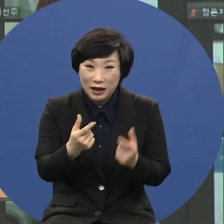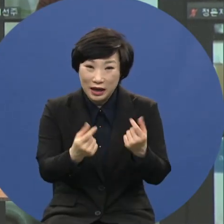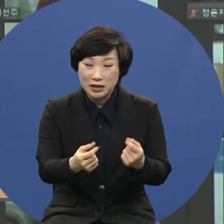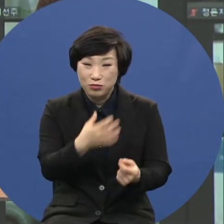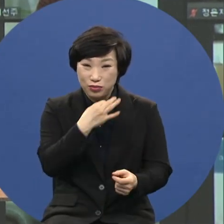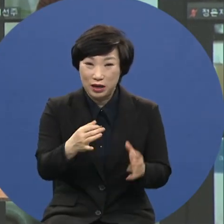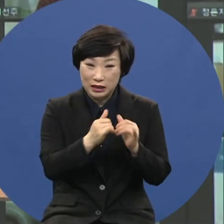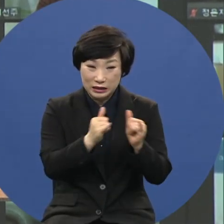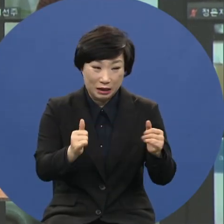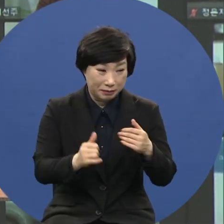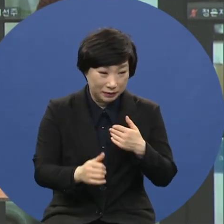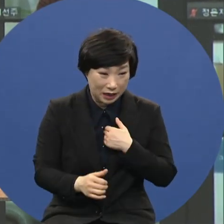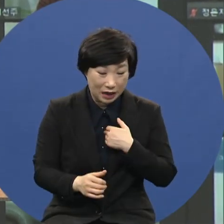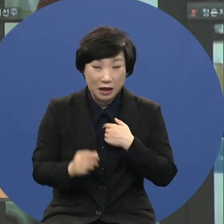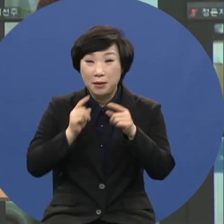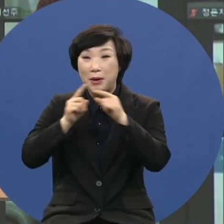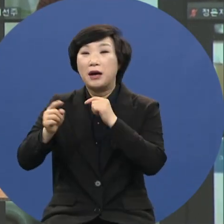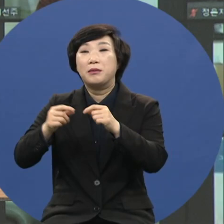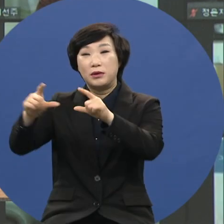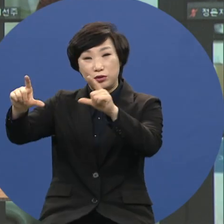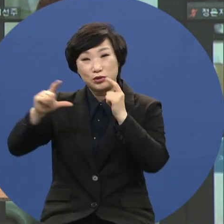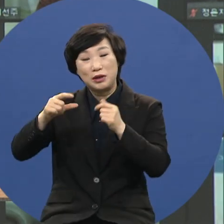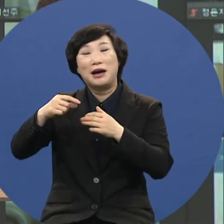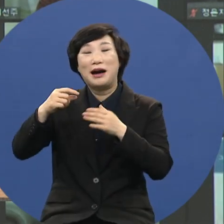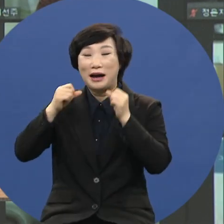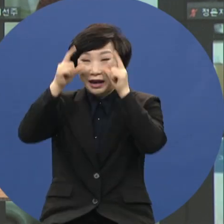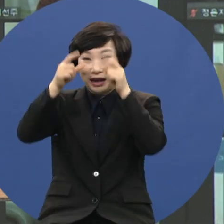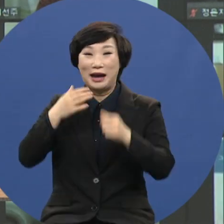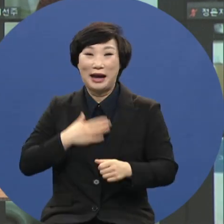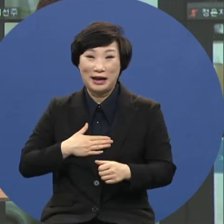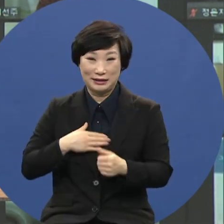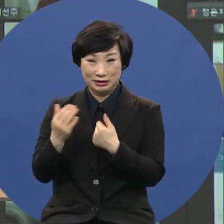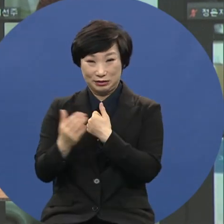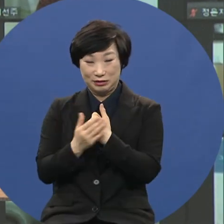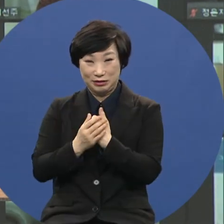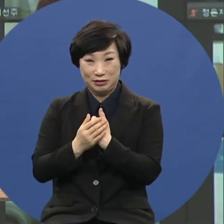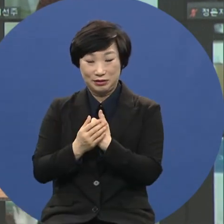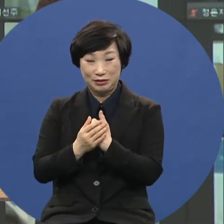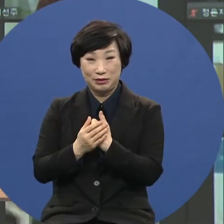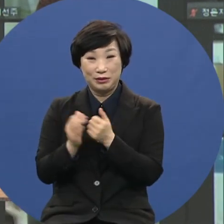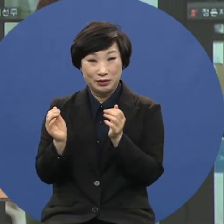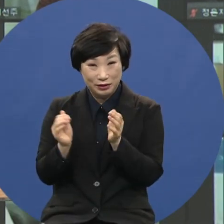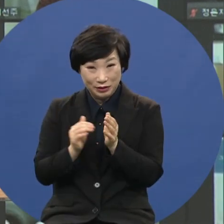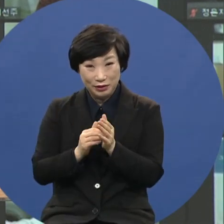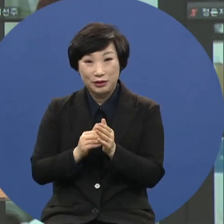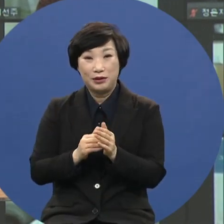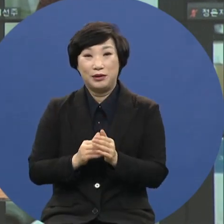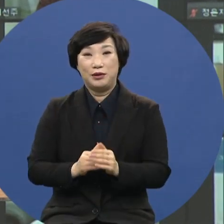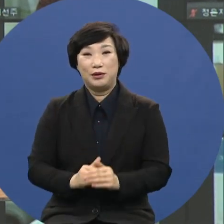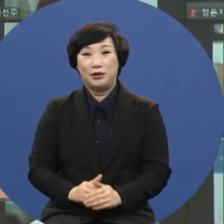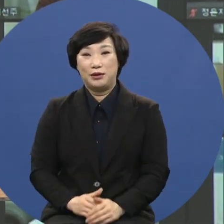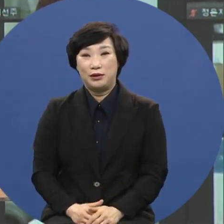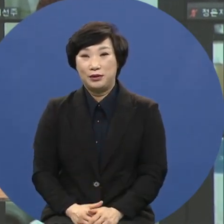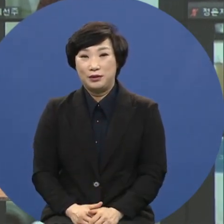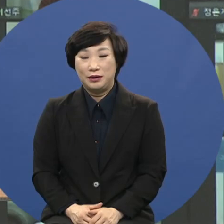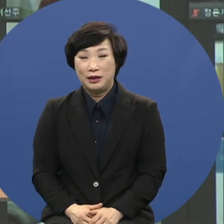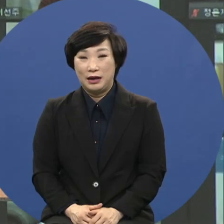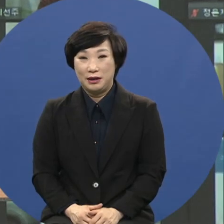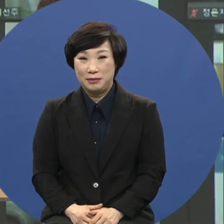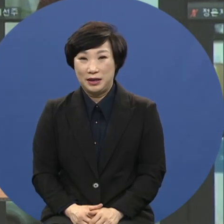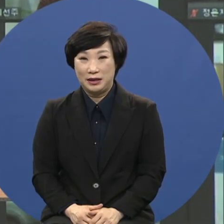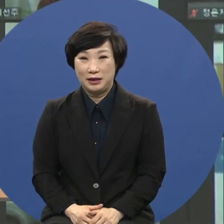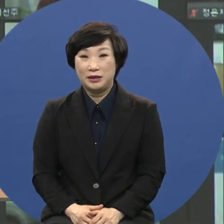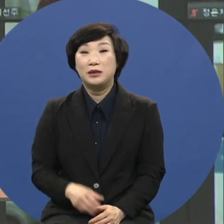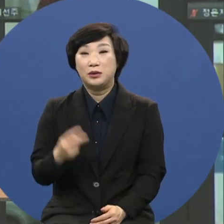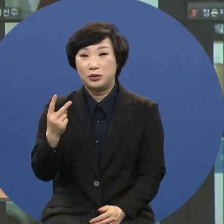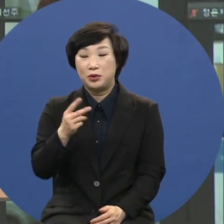불행한 인간임을 말씀으로 알게 하시고 깨닫게 하시고, 예,